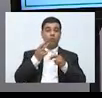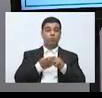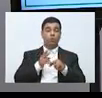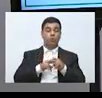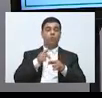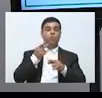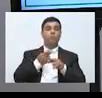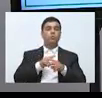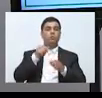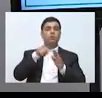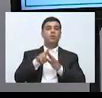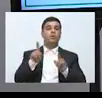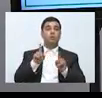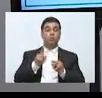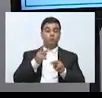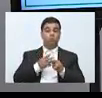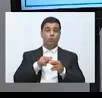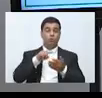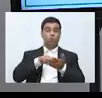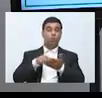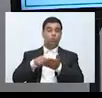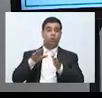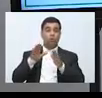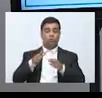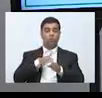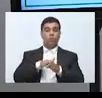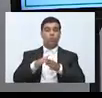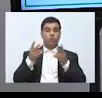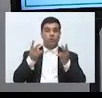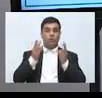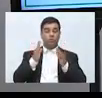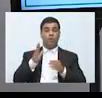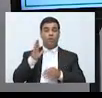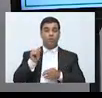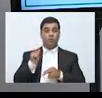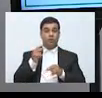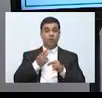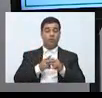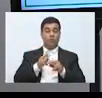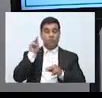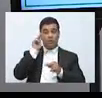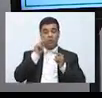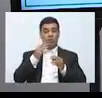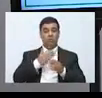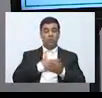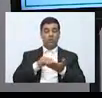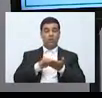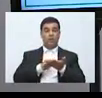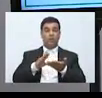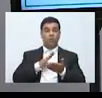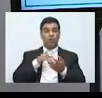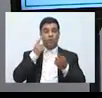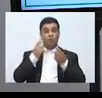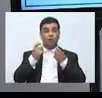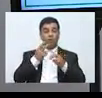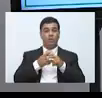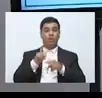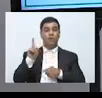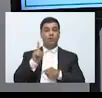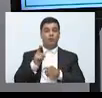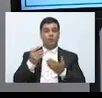bu nima? Demak, nuqtalar o'rnini to'ldirishingiz kerak bo'ladi. Va darsda menga takror bo'lgan ma'lumot